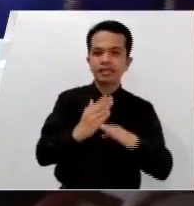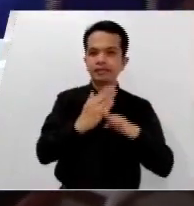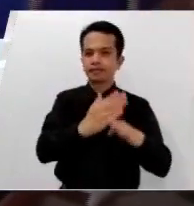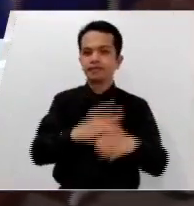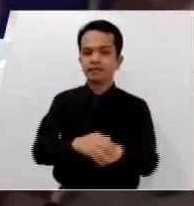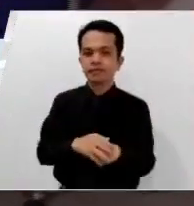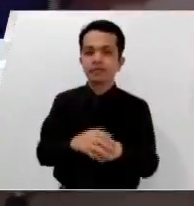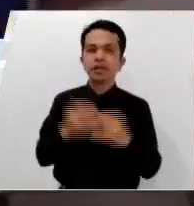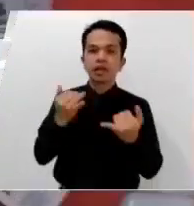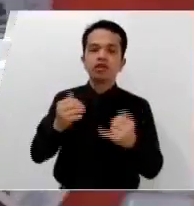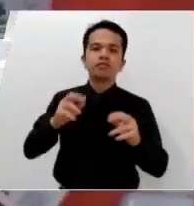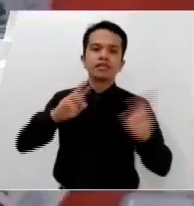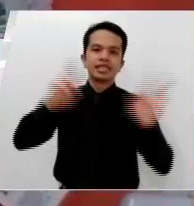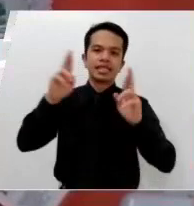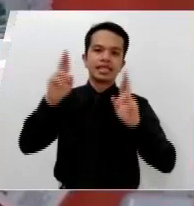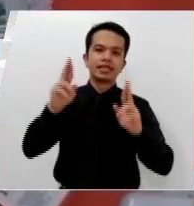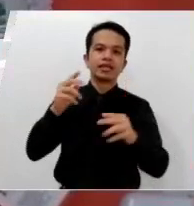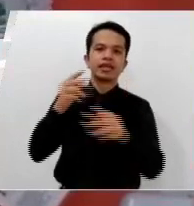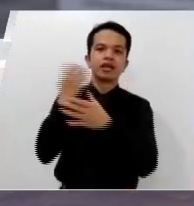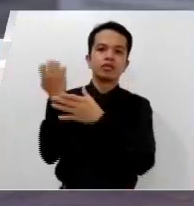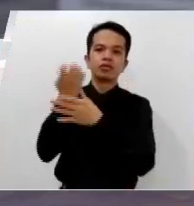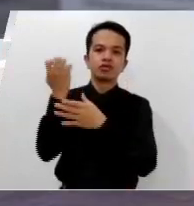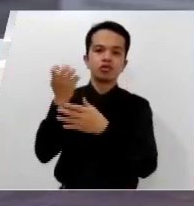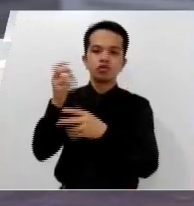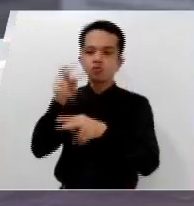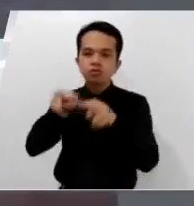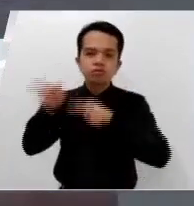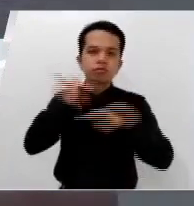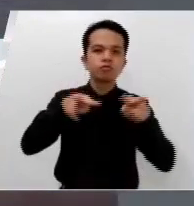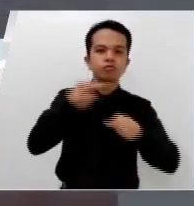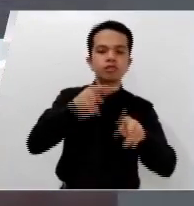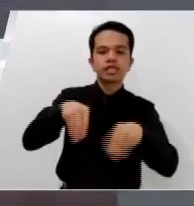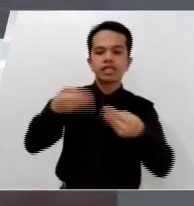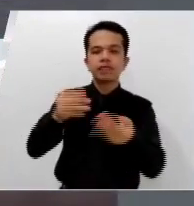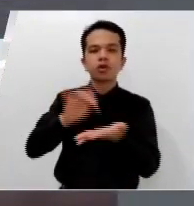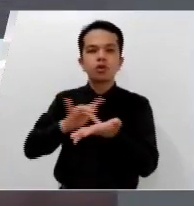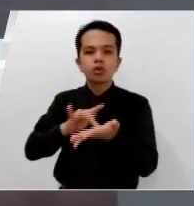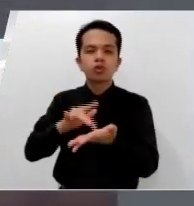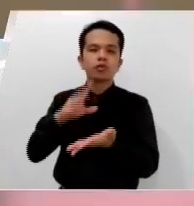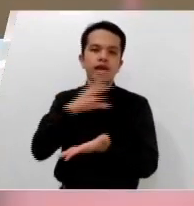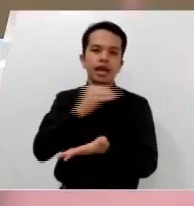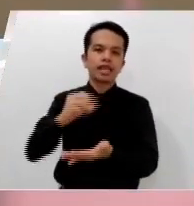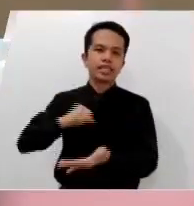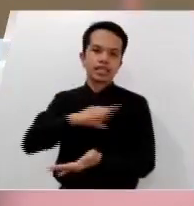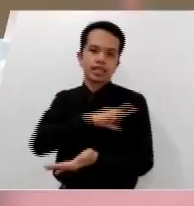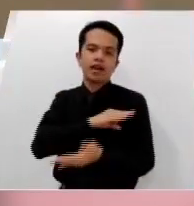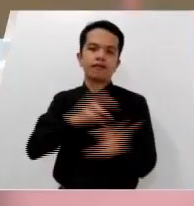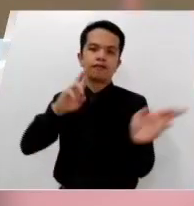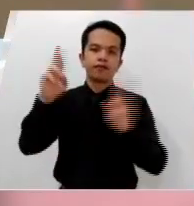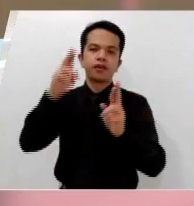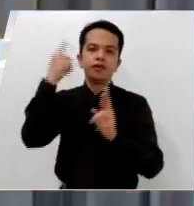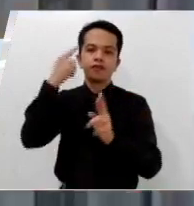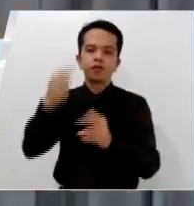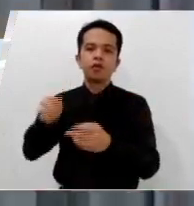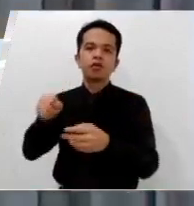health sector hanggang January 4 para matiyak na may sapat na gamot, supplies at tauhan na re-responde sa mga mapuputukan ngayong